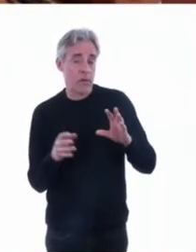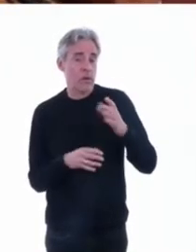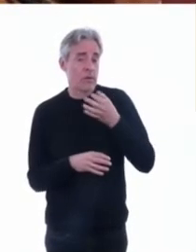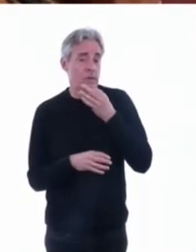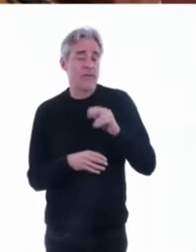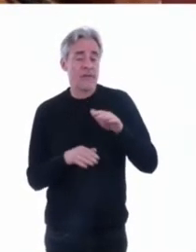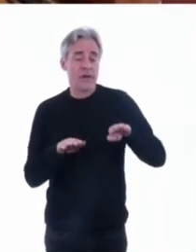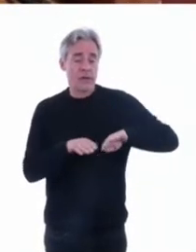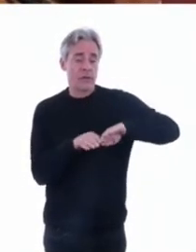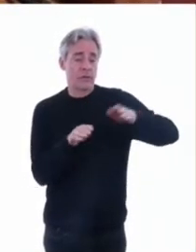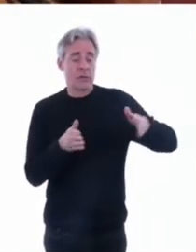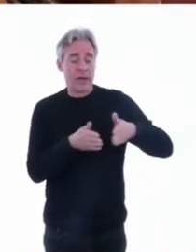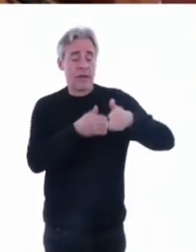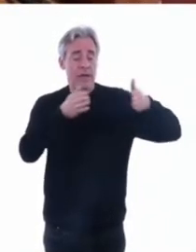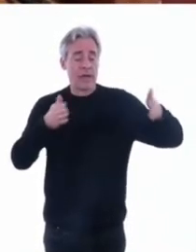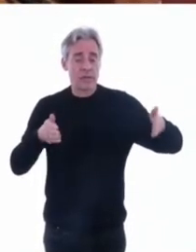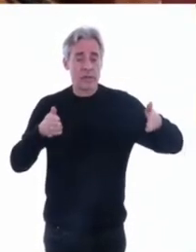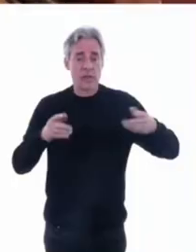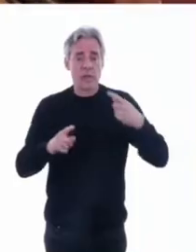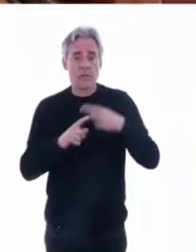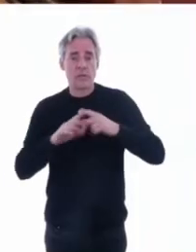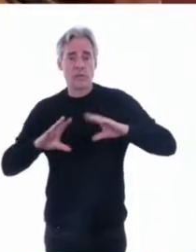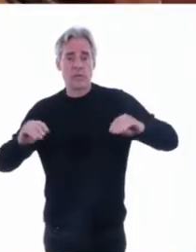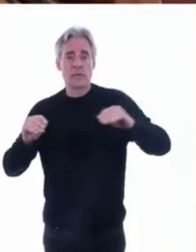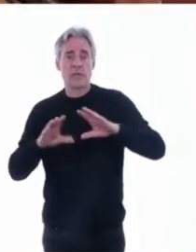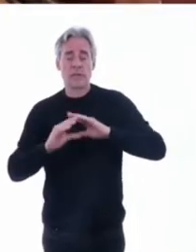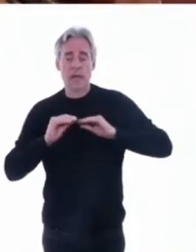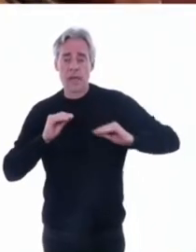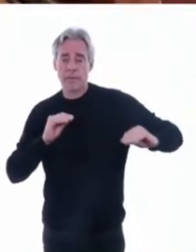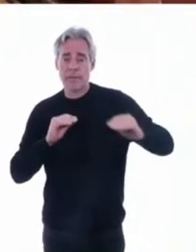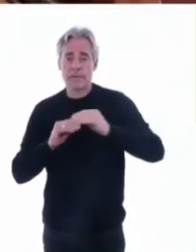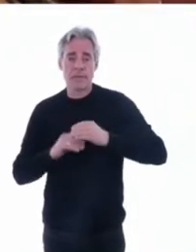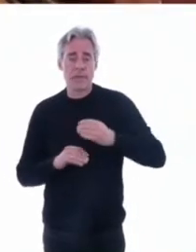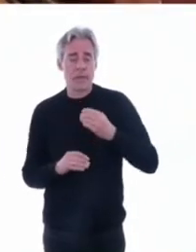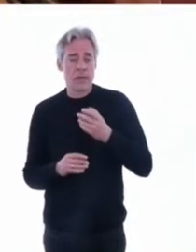trottoirs élargis et qu'on aura des espaces apaisés. C'est bien faible à l'issue d'un mandat.